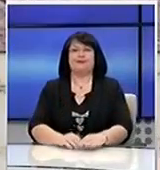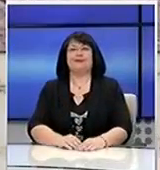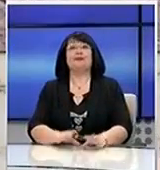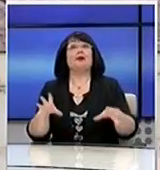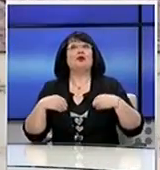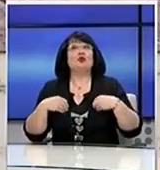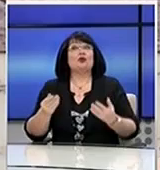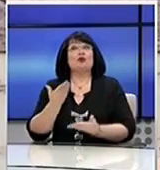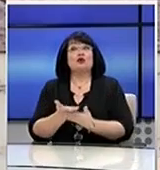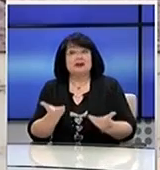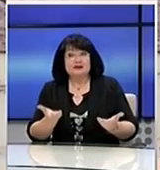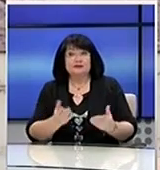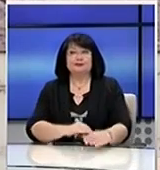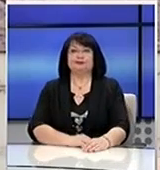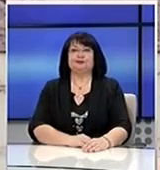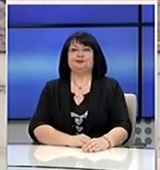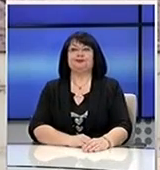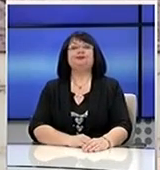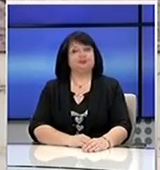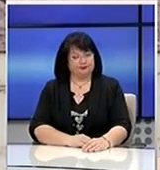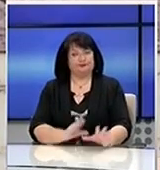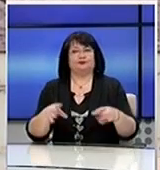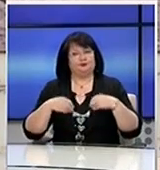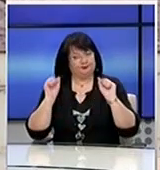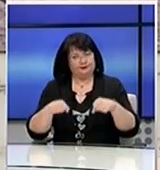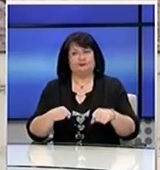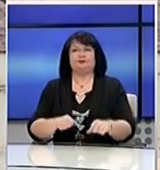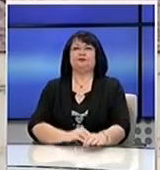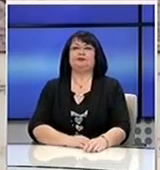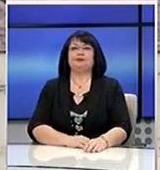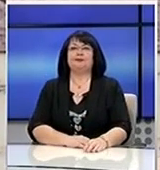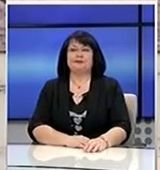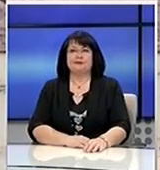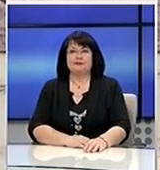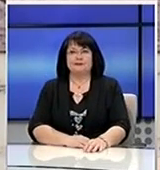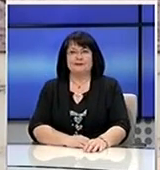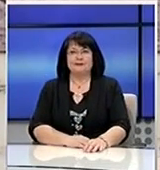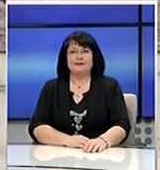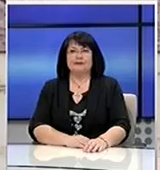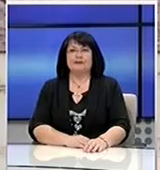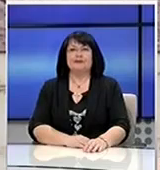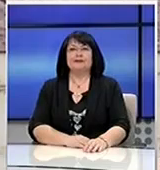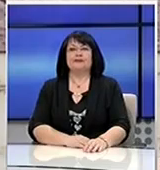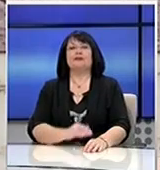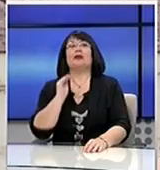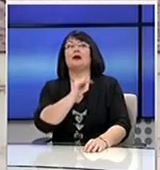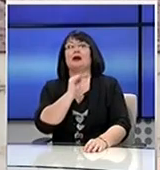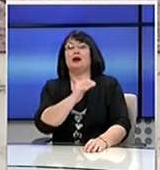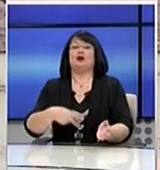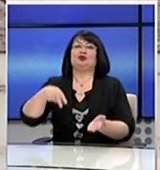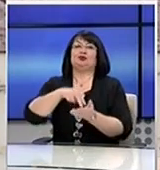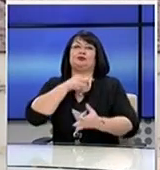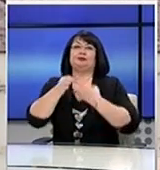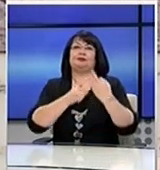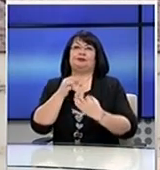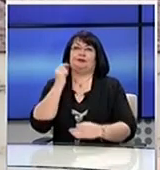Λοιπόν, επιστρέψαμε εδώ και είμαστε σε απευθεία σύνδεση με τη Βουλή. Ο κύριος Στασούλας κάνει την ανάγνωση για την συζήτηση. Λοιπόν, είναι ενημέρωση του